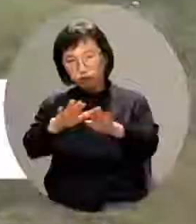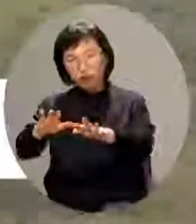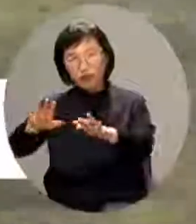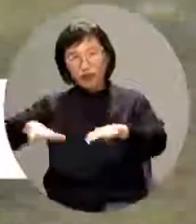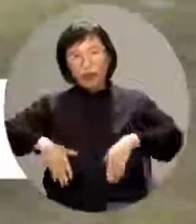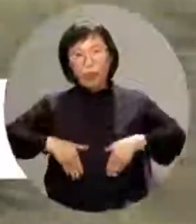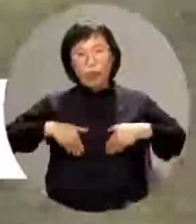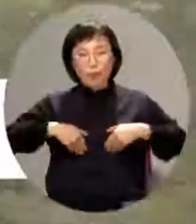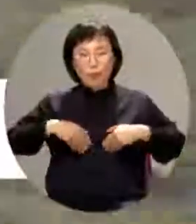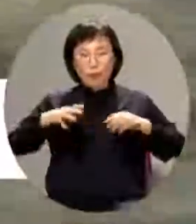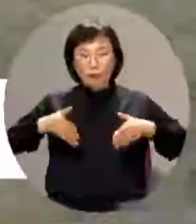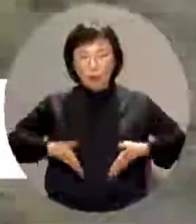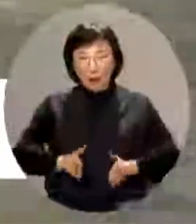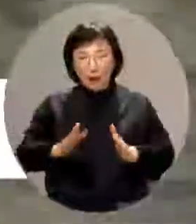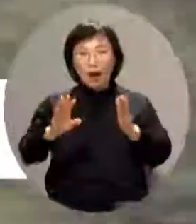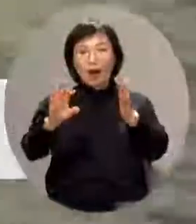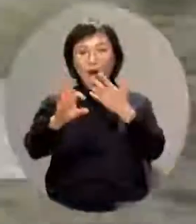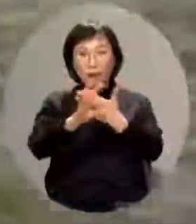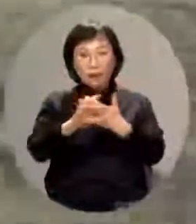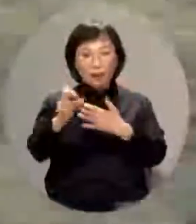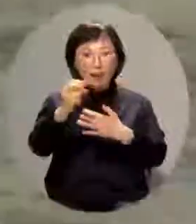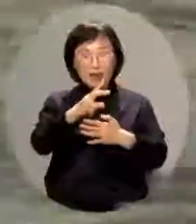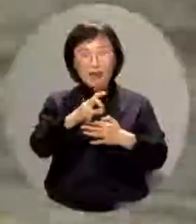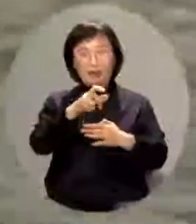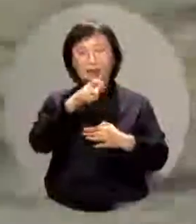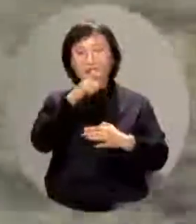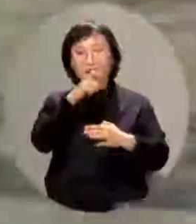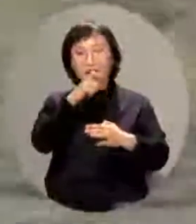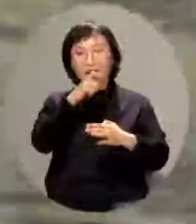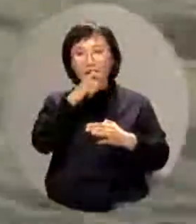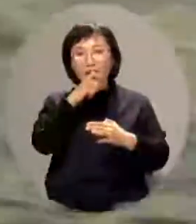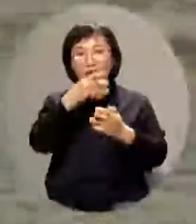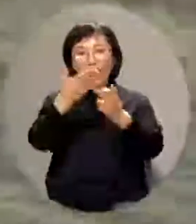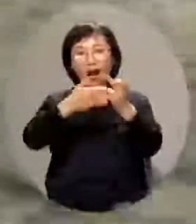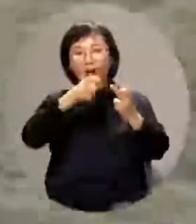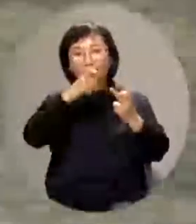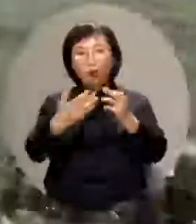아래에서 부안 어린 참게가 다시 민물로 올라오는 회유성 품종입니다